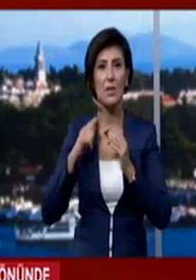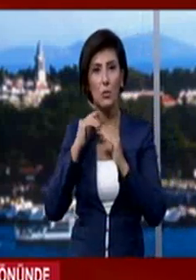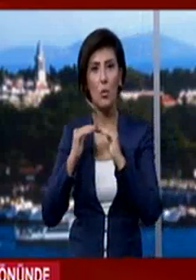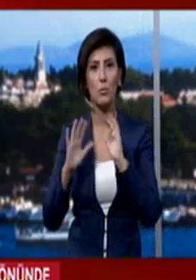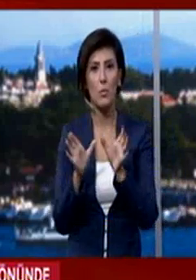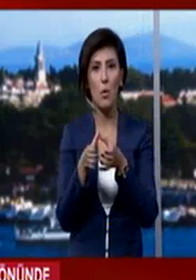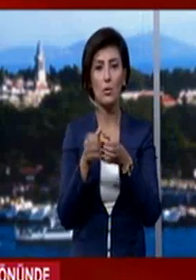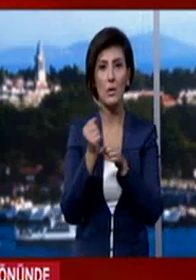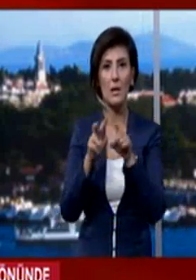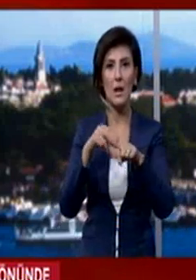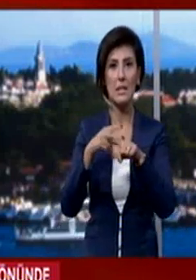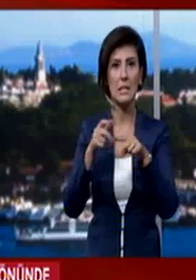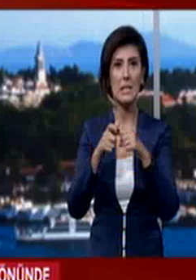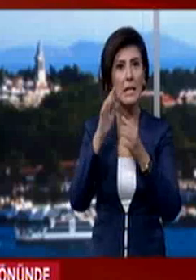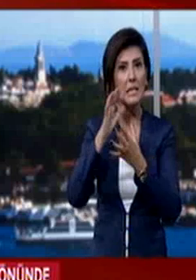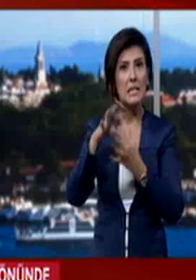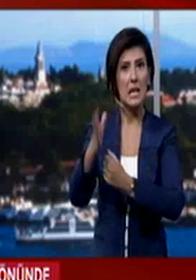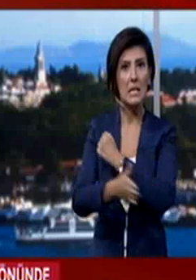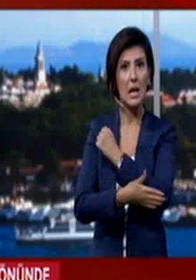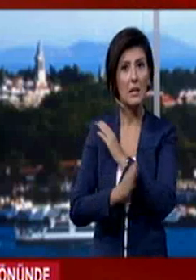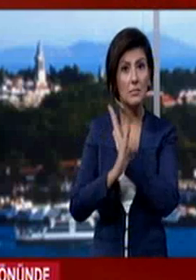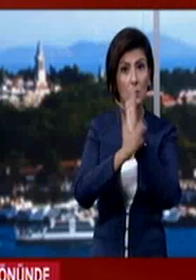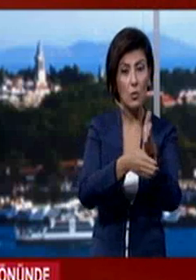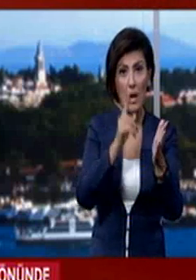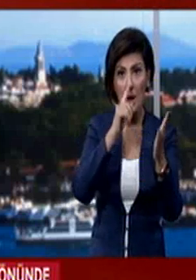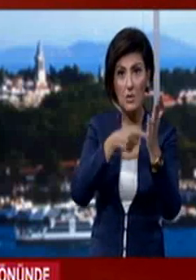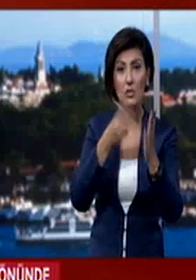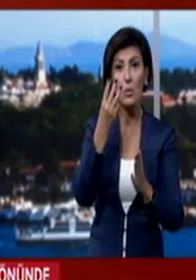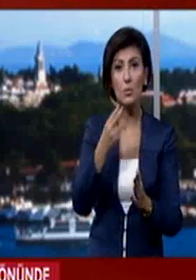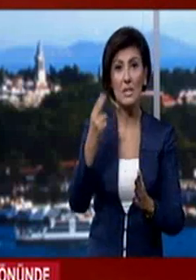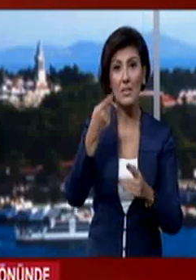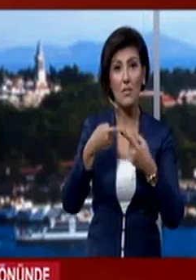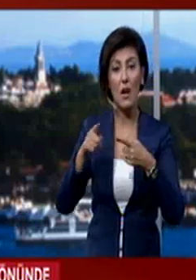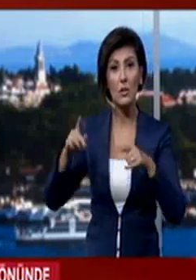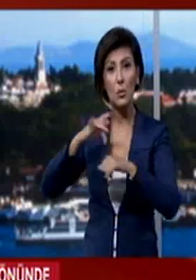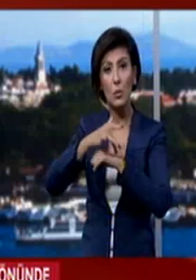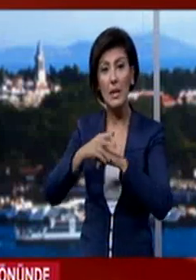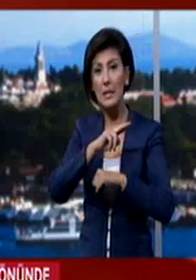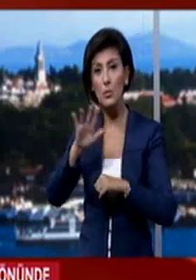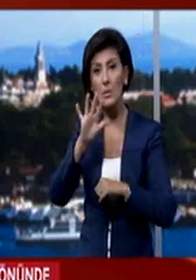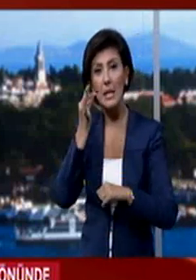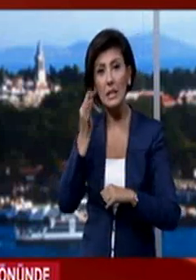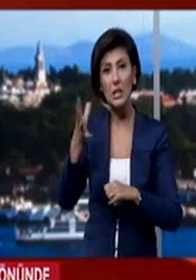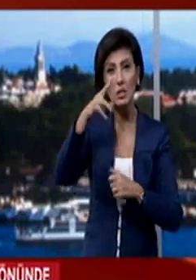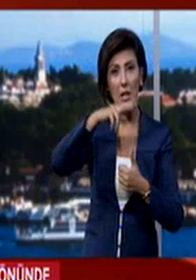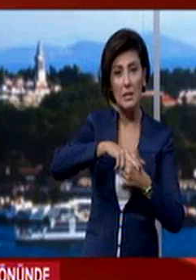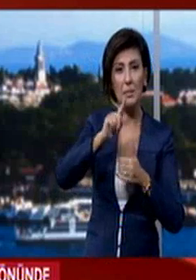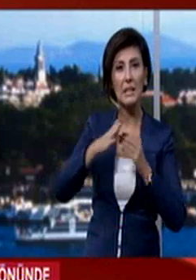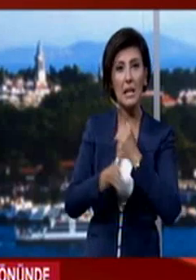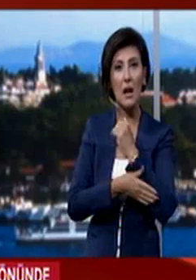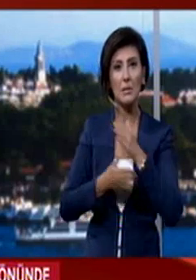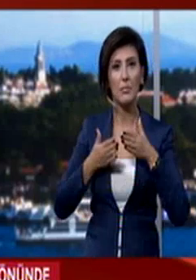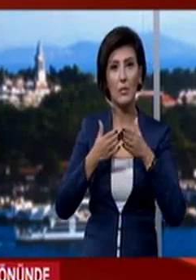örgütü Gazze'ye insani yardım götürmek amacıyla 37 farklı ülkeden 750 kişinin katıldığı bir yardım filosu